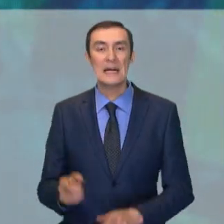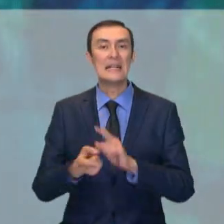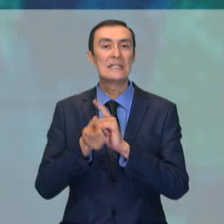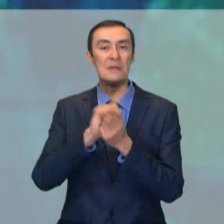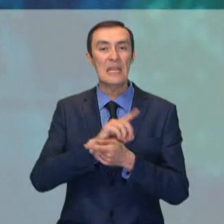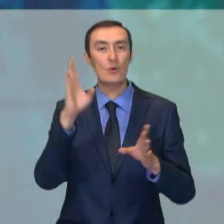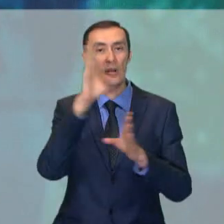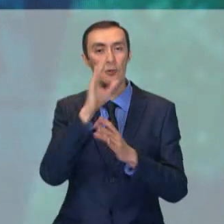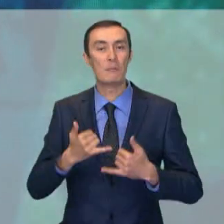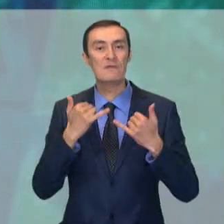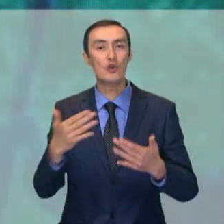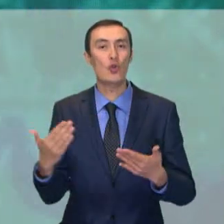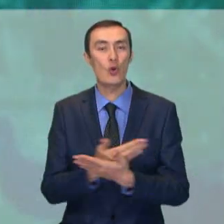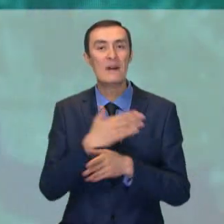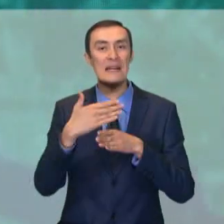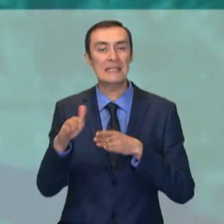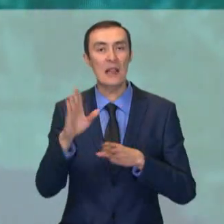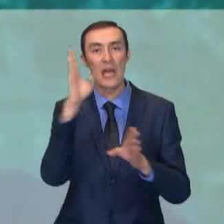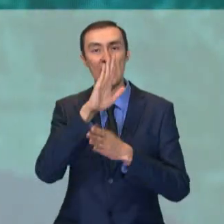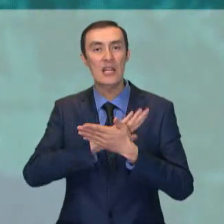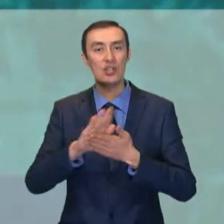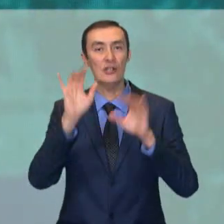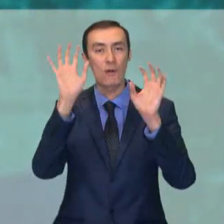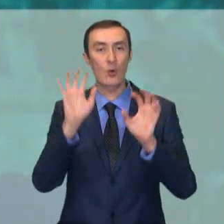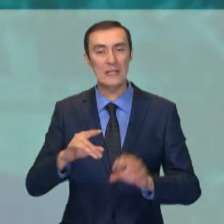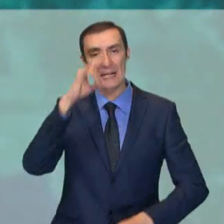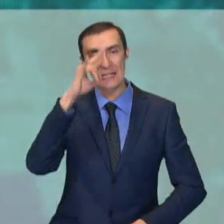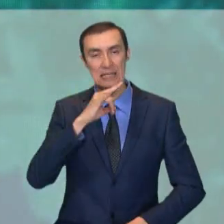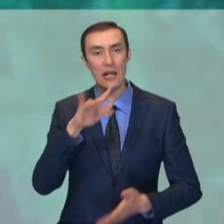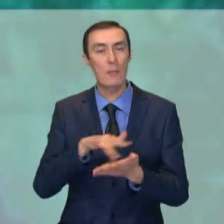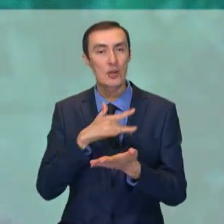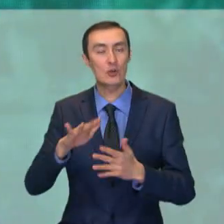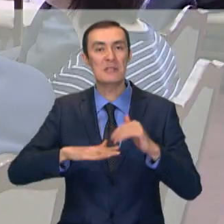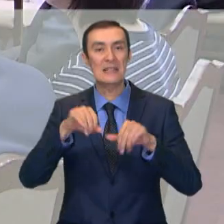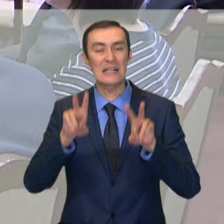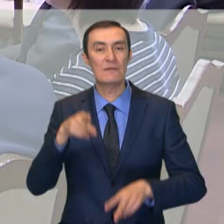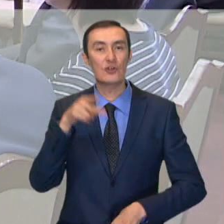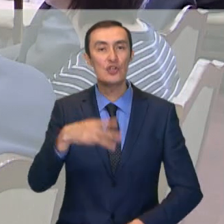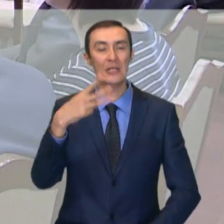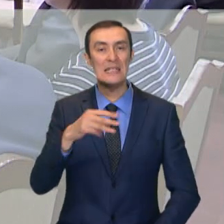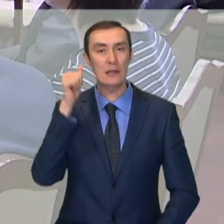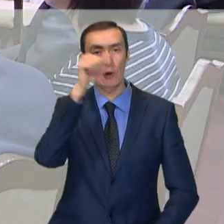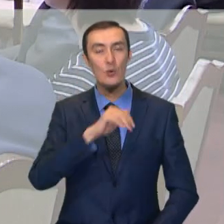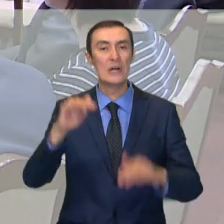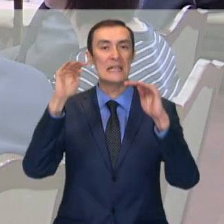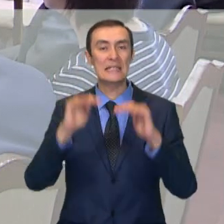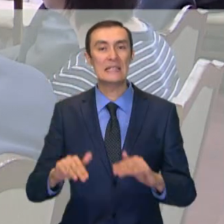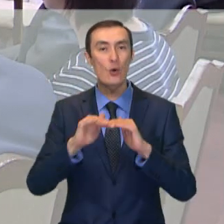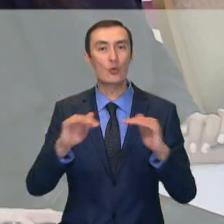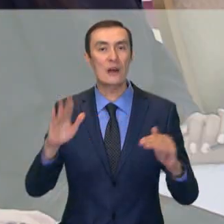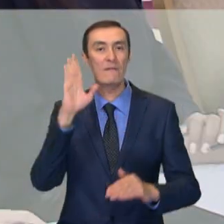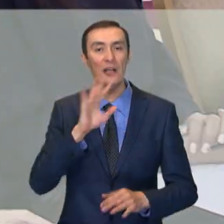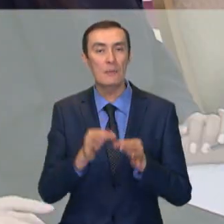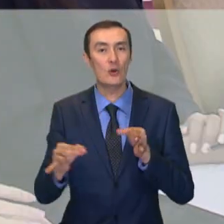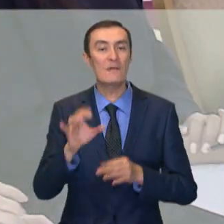Изменению климата посвящен новый раздел Экологического кодекса Казахстана. По расчетам специалистов, к 2030 году снизится уровень в